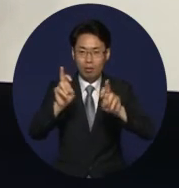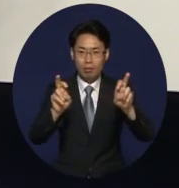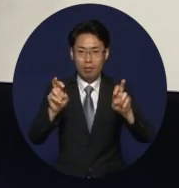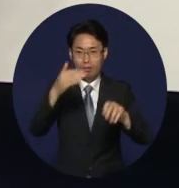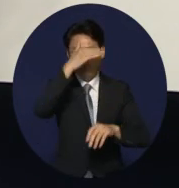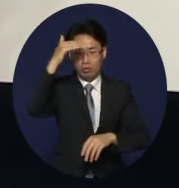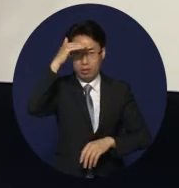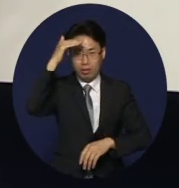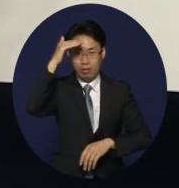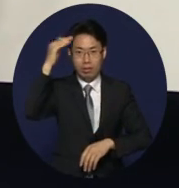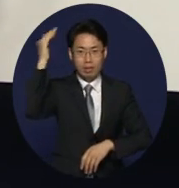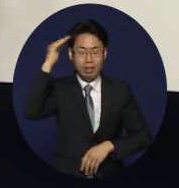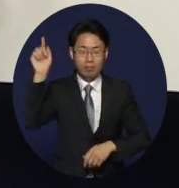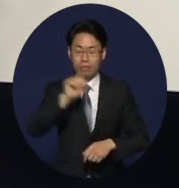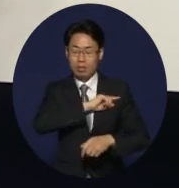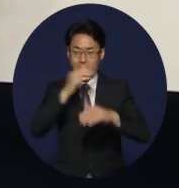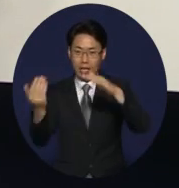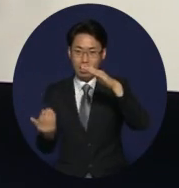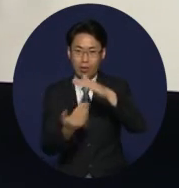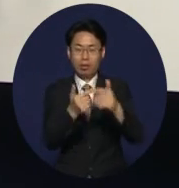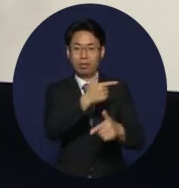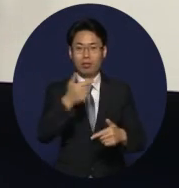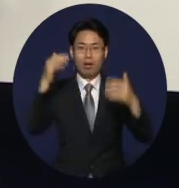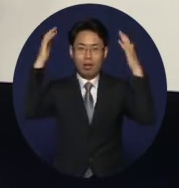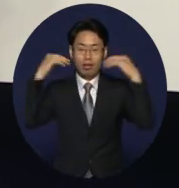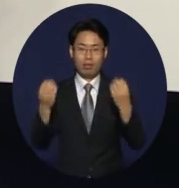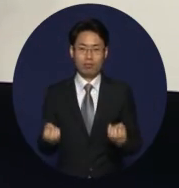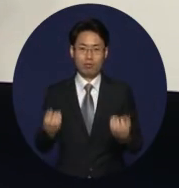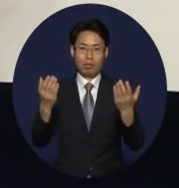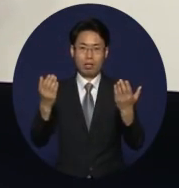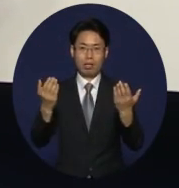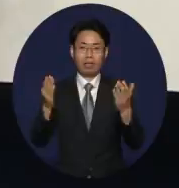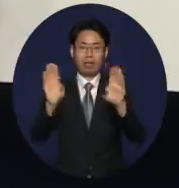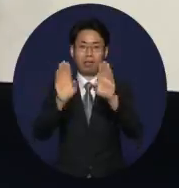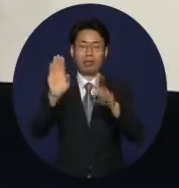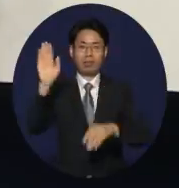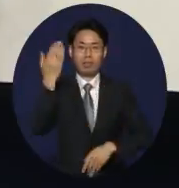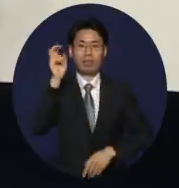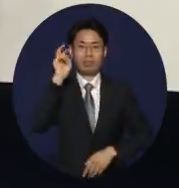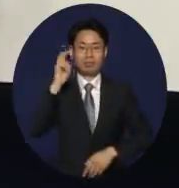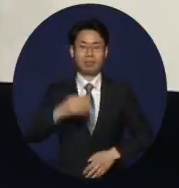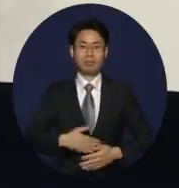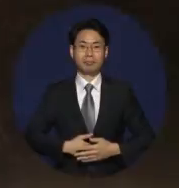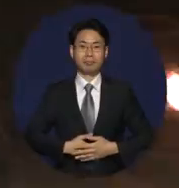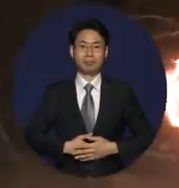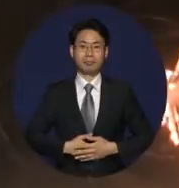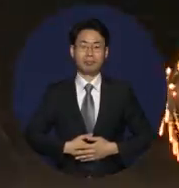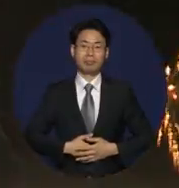다양한 볼거리로 대한민국 최고, 최대 여름 축제로 거듭날 전망입니다.